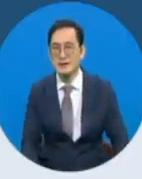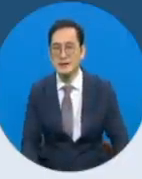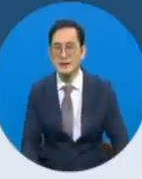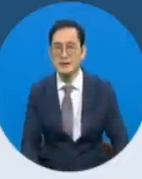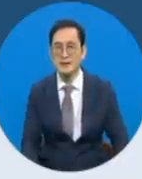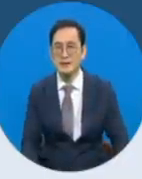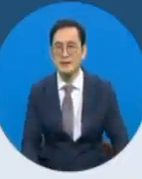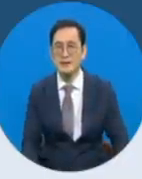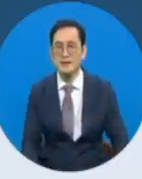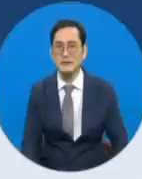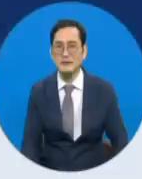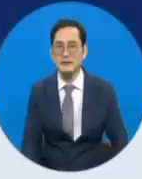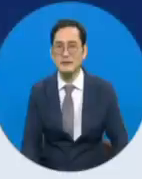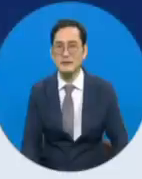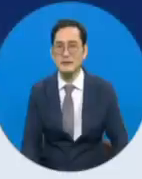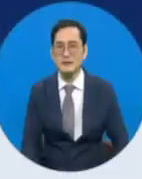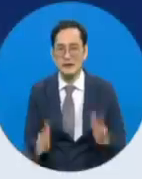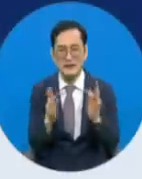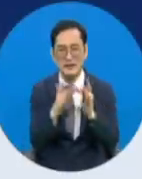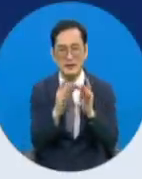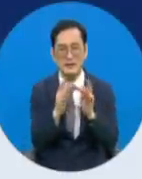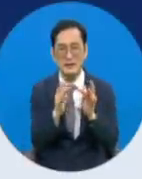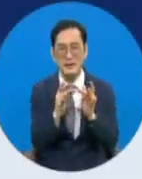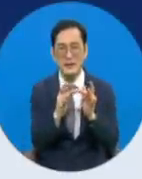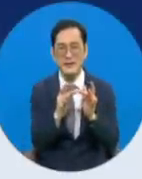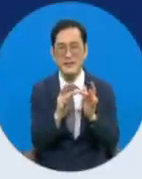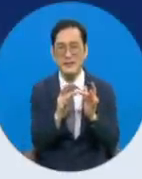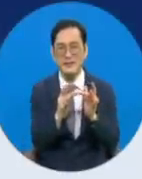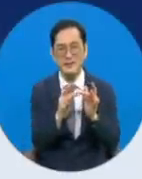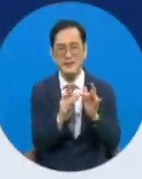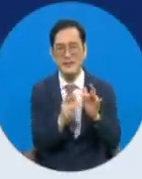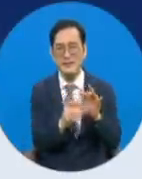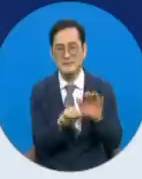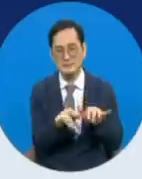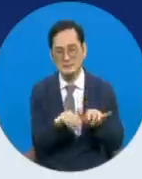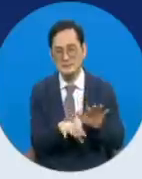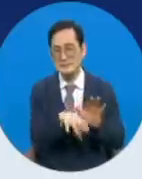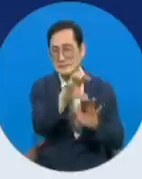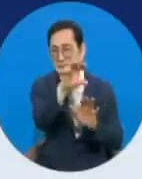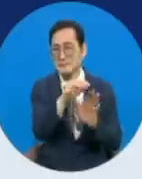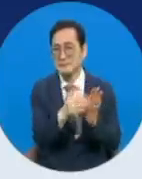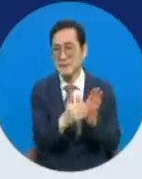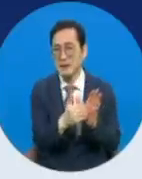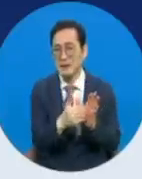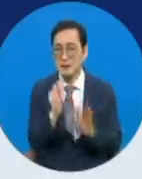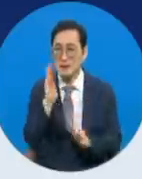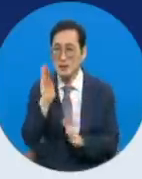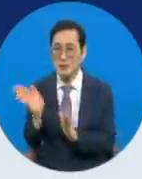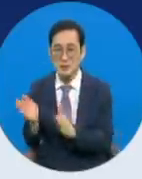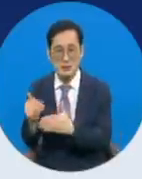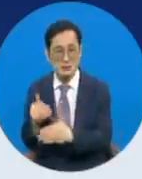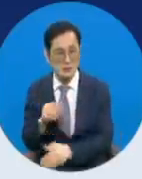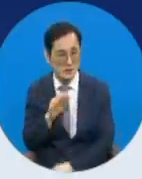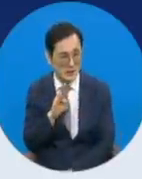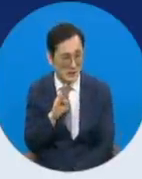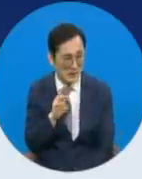혁신위원장이 본인의 SNS에 공개를 한 겁니다. 대통령실에서는